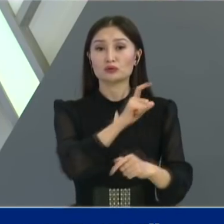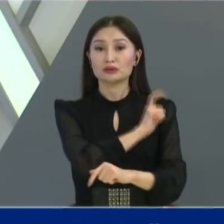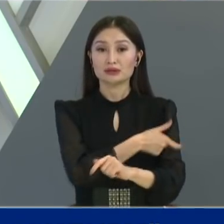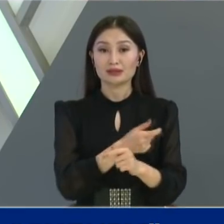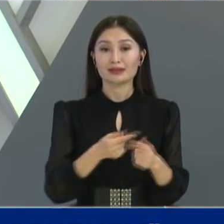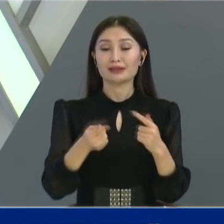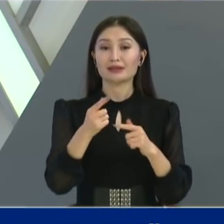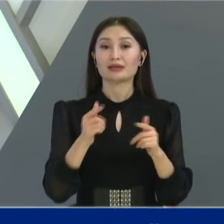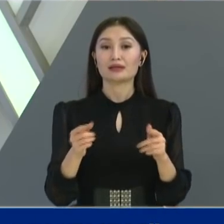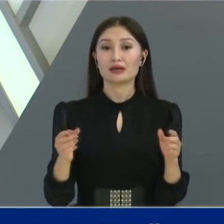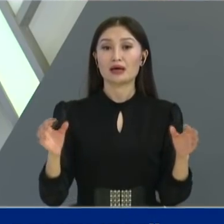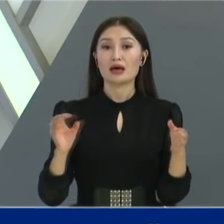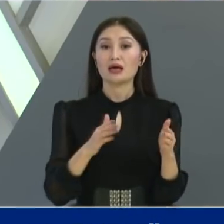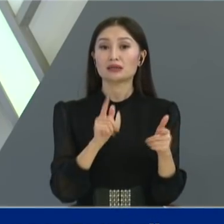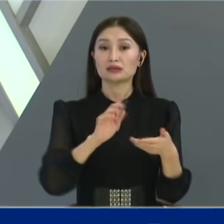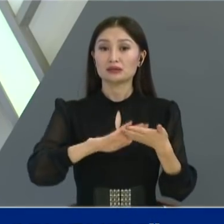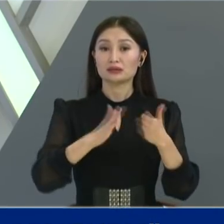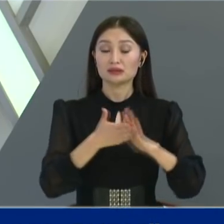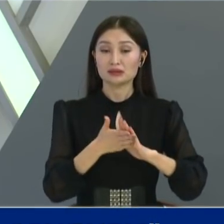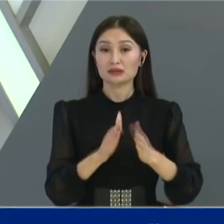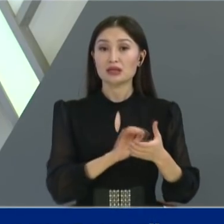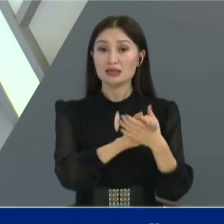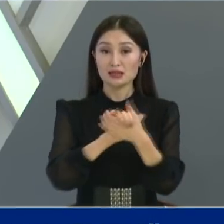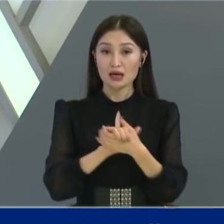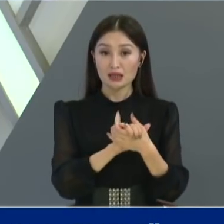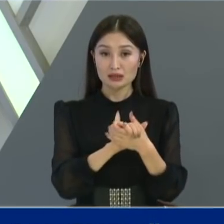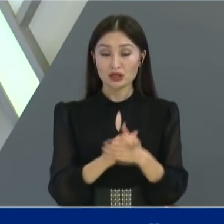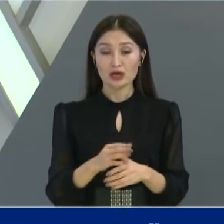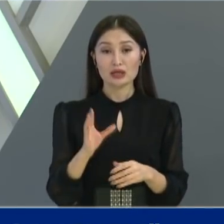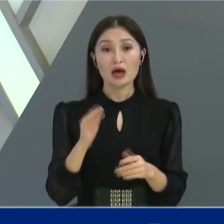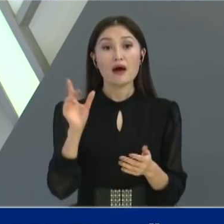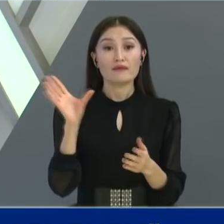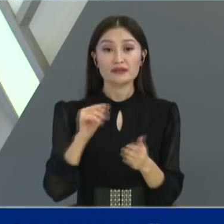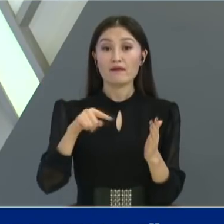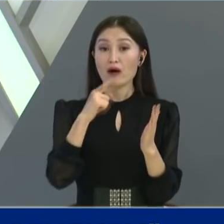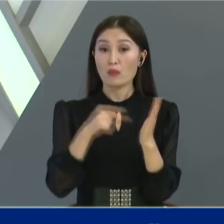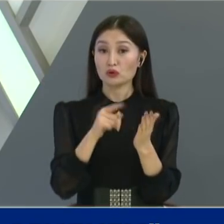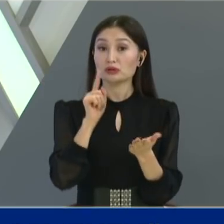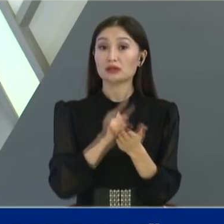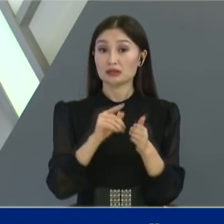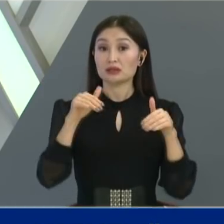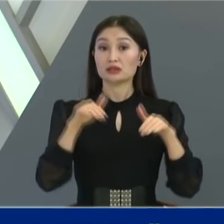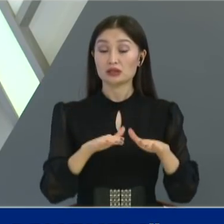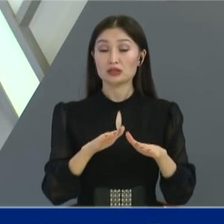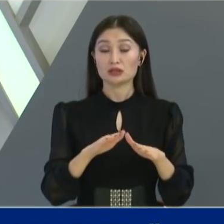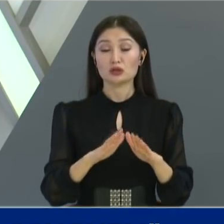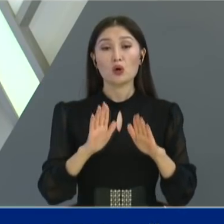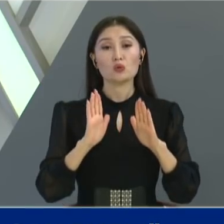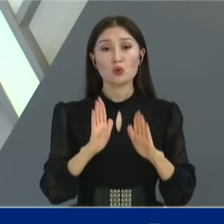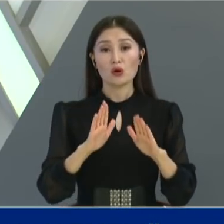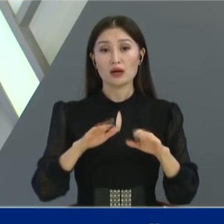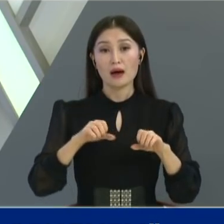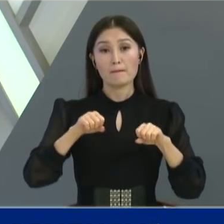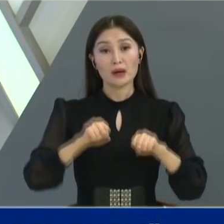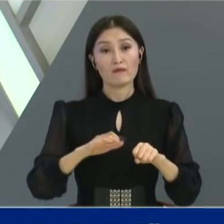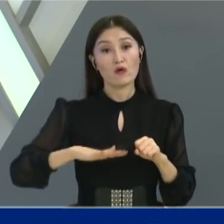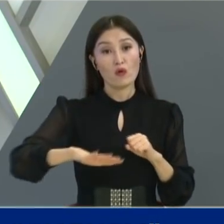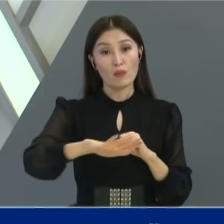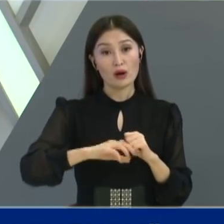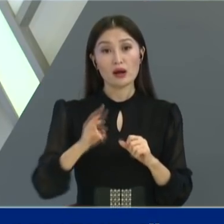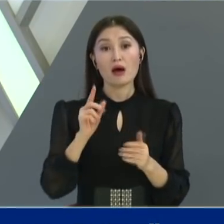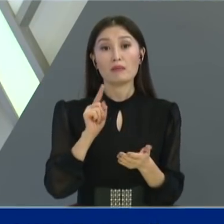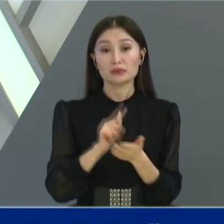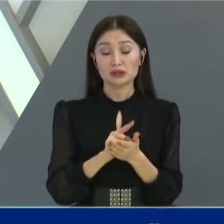к соглашению и миру. И подчеркнули, что все вопросы должны решаться исключительно в правовом поле. «Мы должны